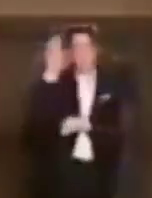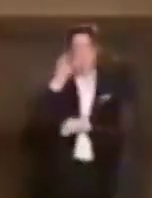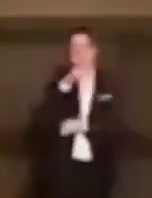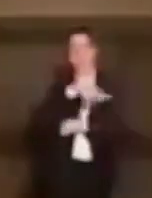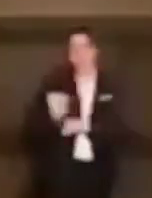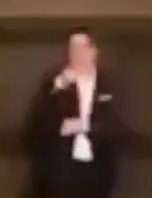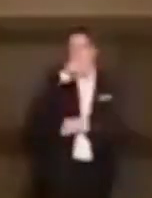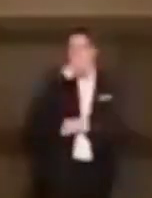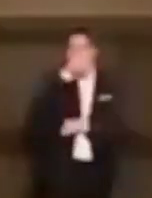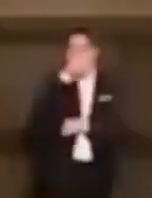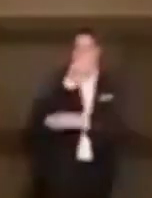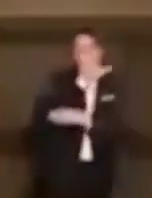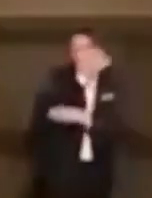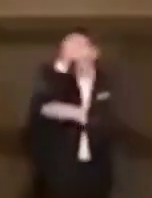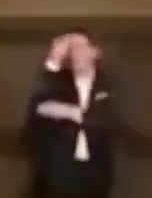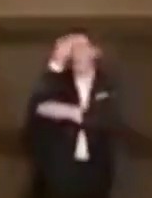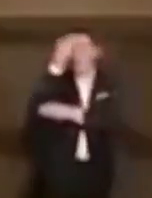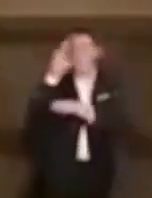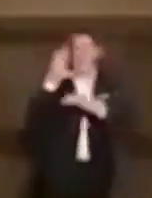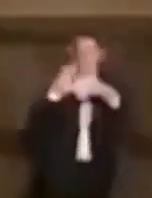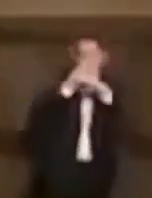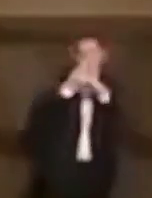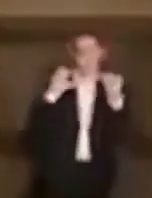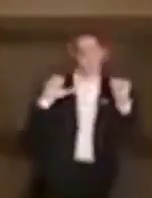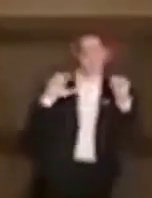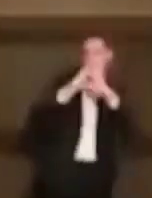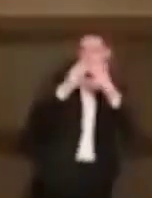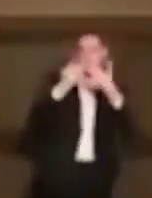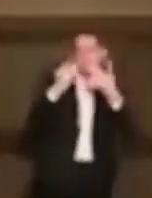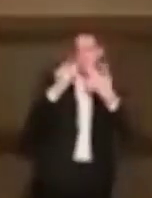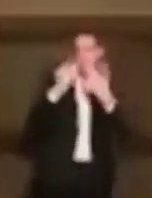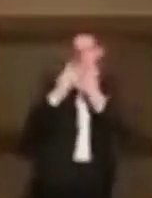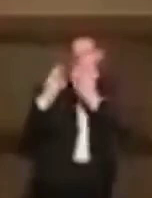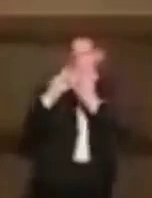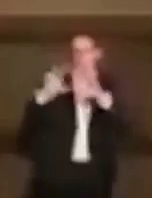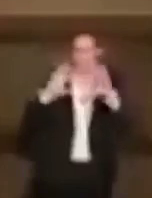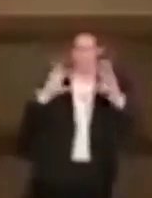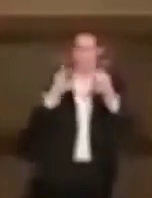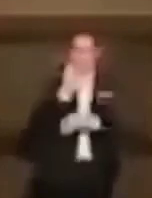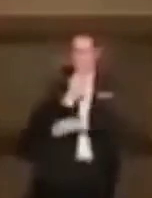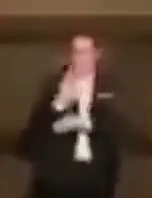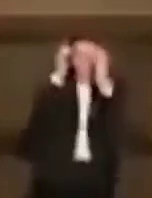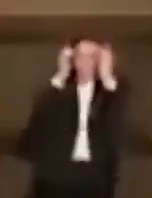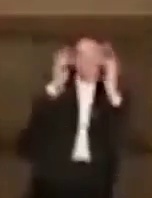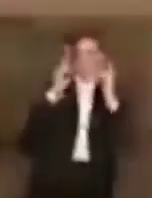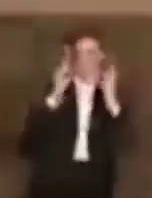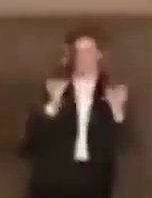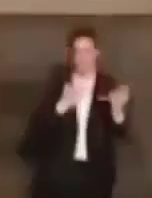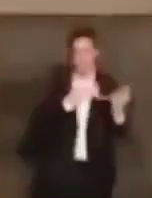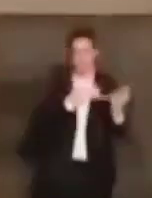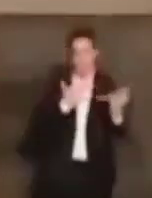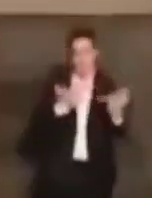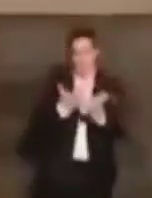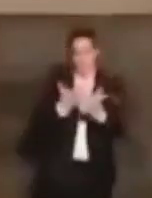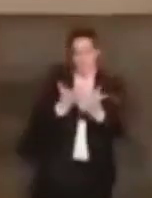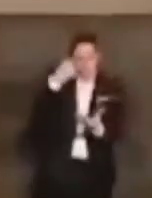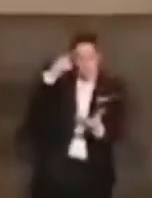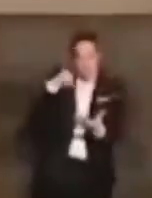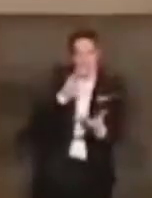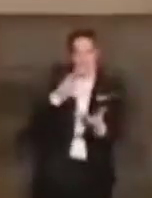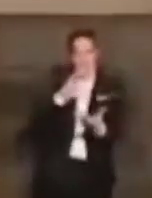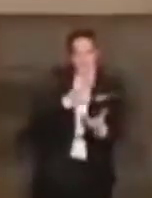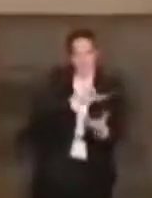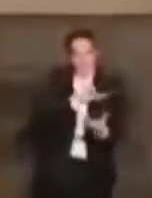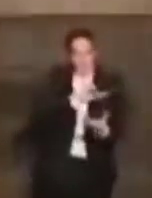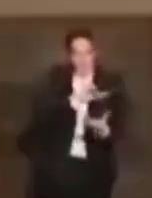گفت: تو گمان می‌کنی که پیامبر هستی؟ بله آقایان. آن زن